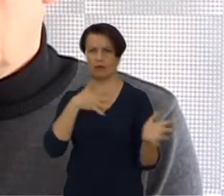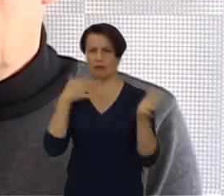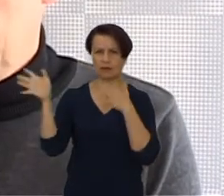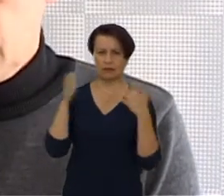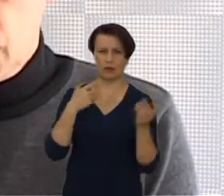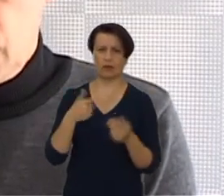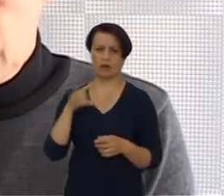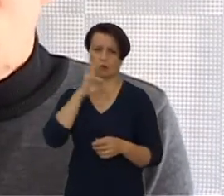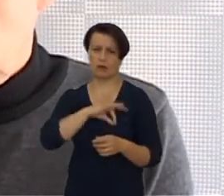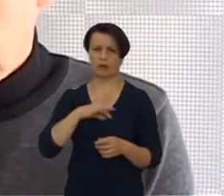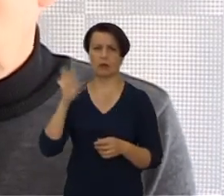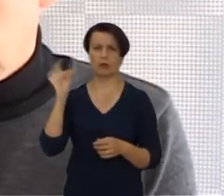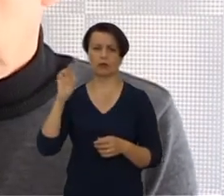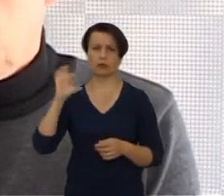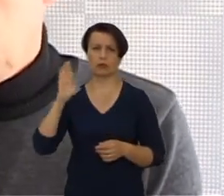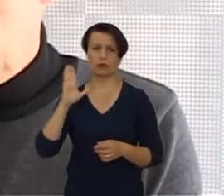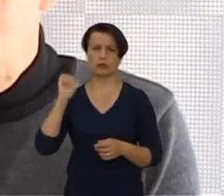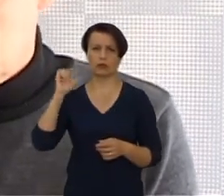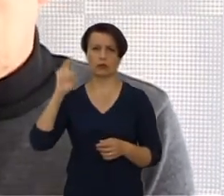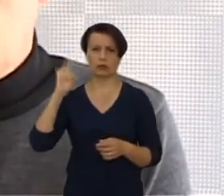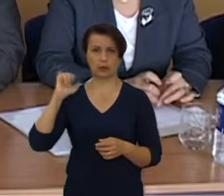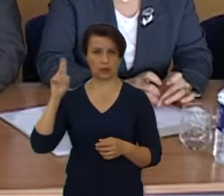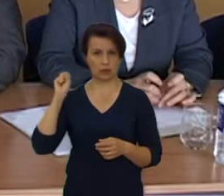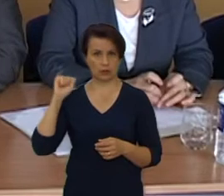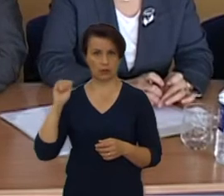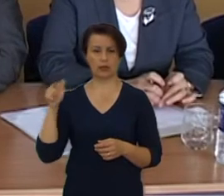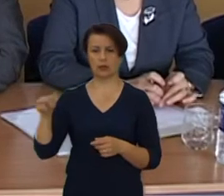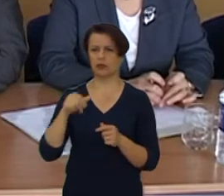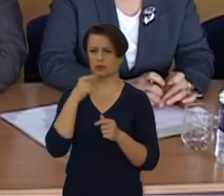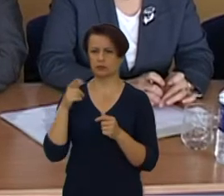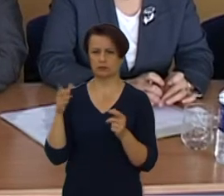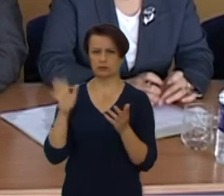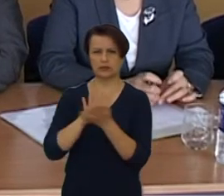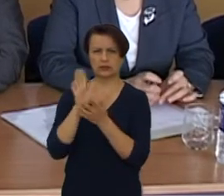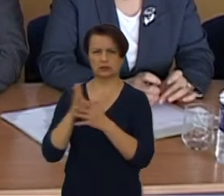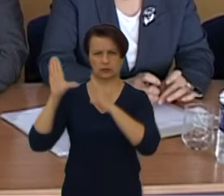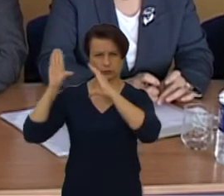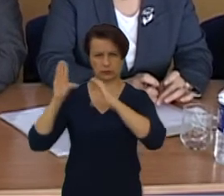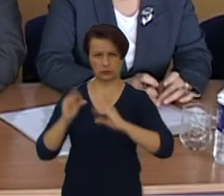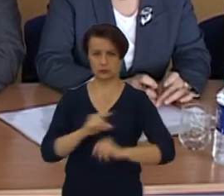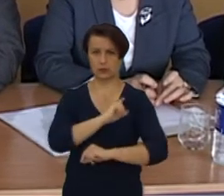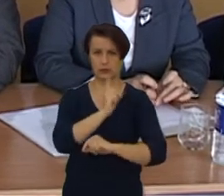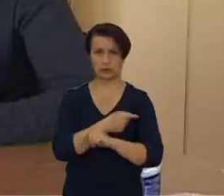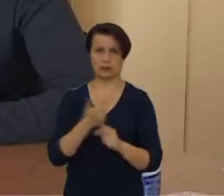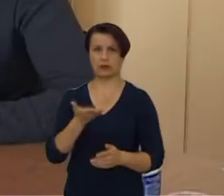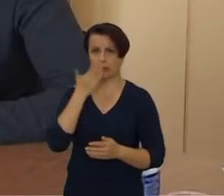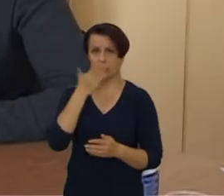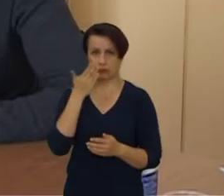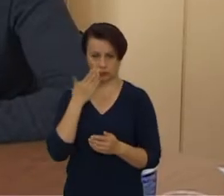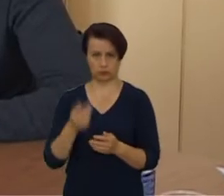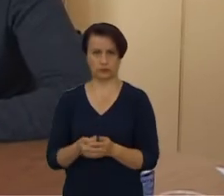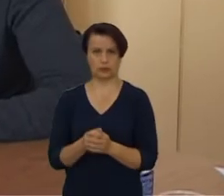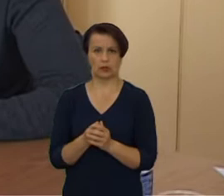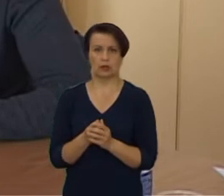labai sklaida, reiškia, yra naudojami probiotikai, kurie sąlygoje sumažinimą taršos ženkliai sumažina, ypatingai kvapų